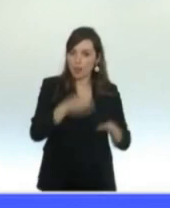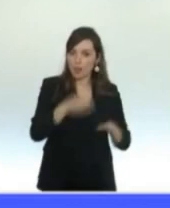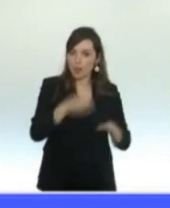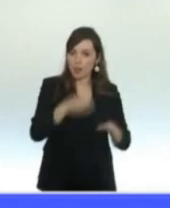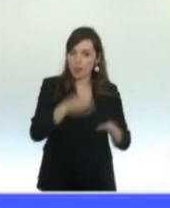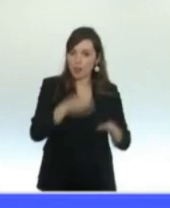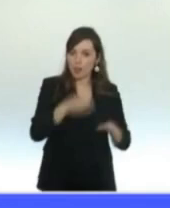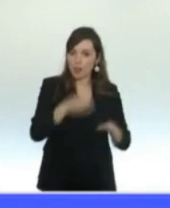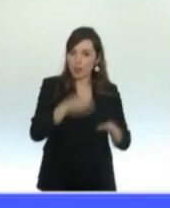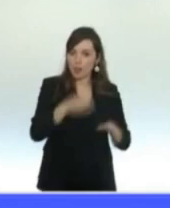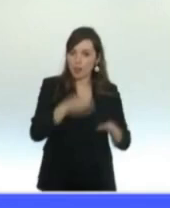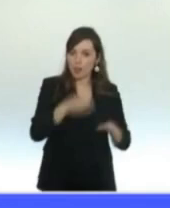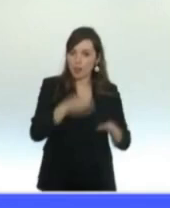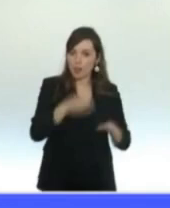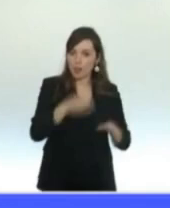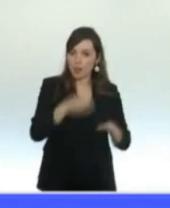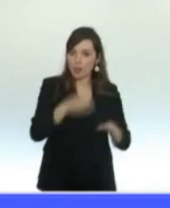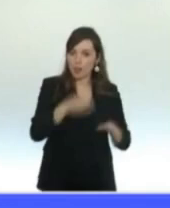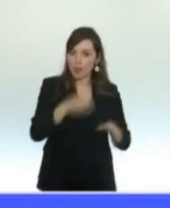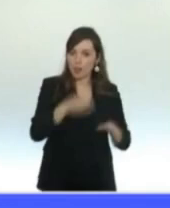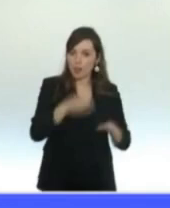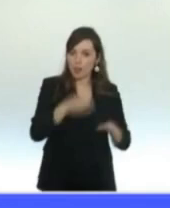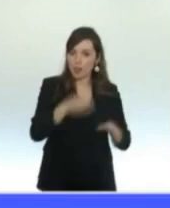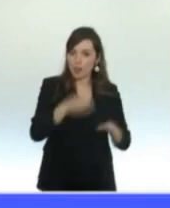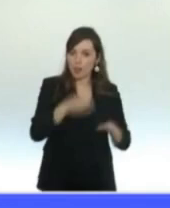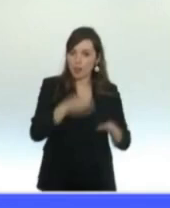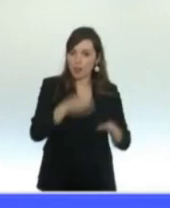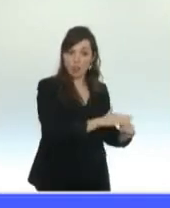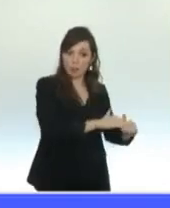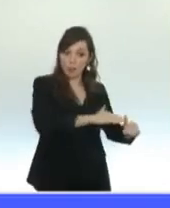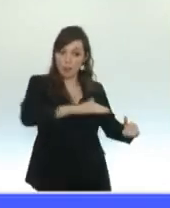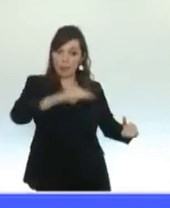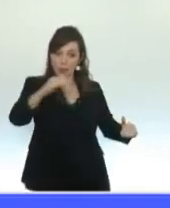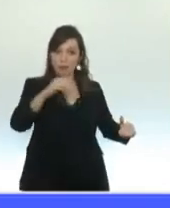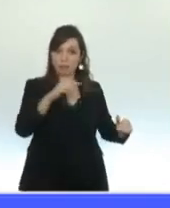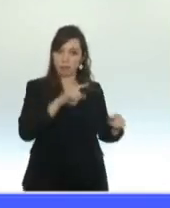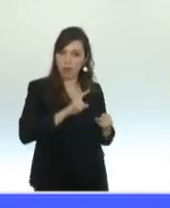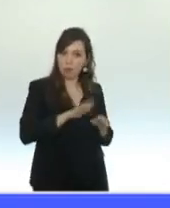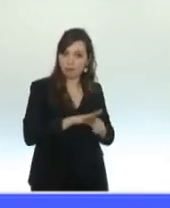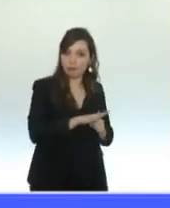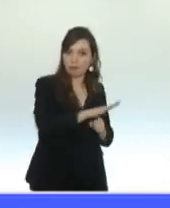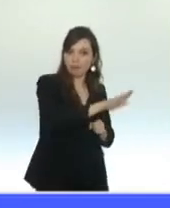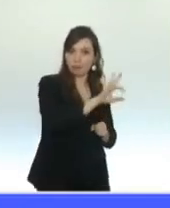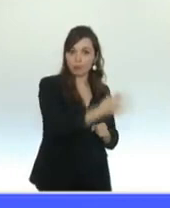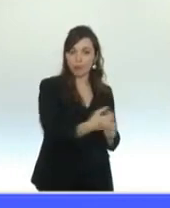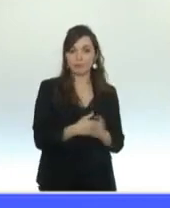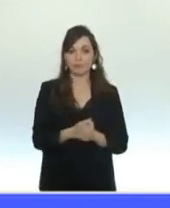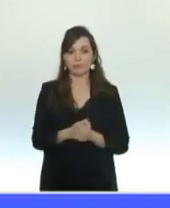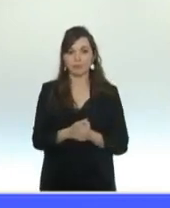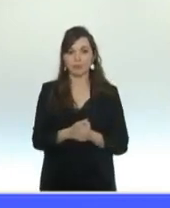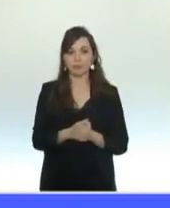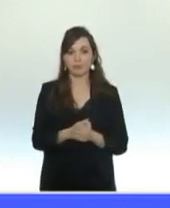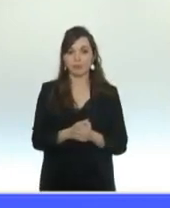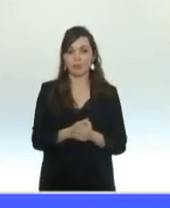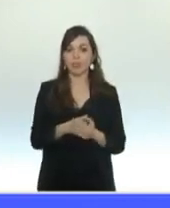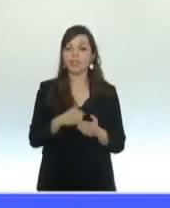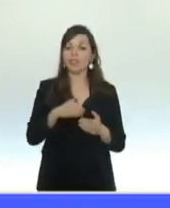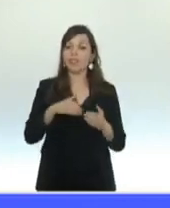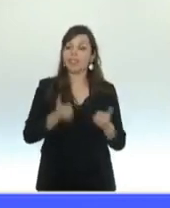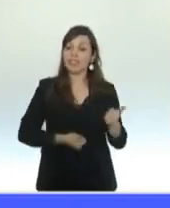aurait aussi évité de dire un truc en contradiction avec ce qu'il présente en même temps l'âge moyen des personnes admises en